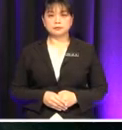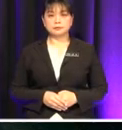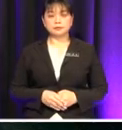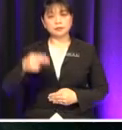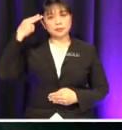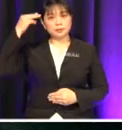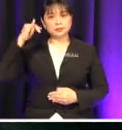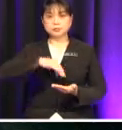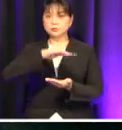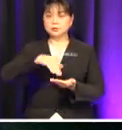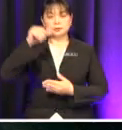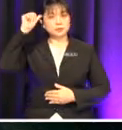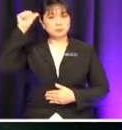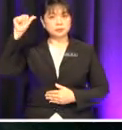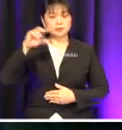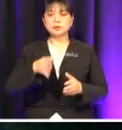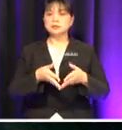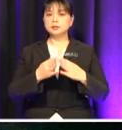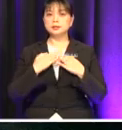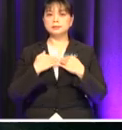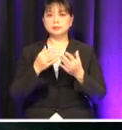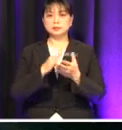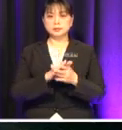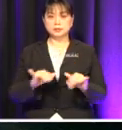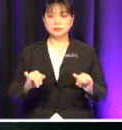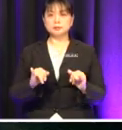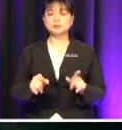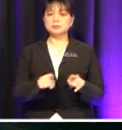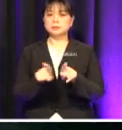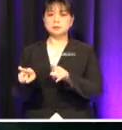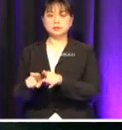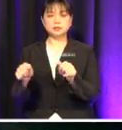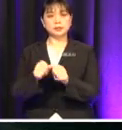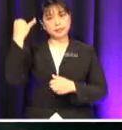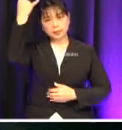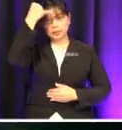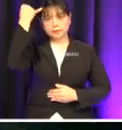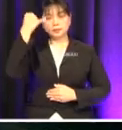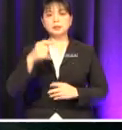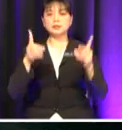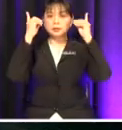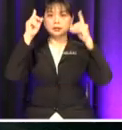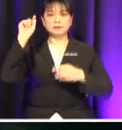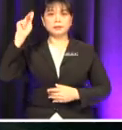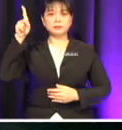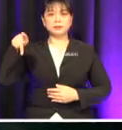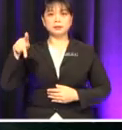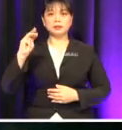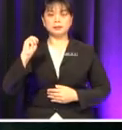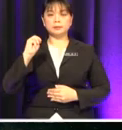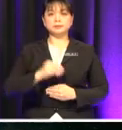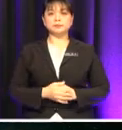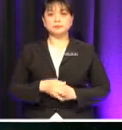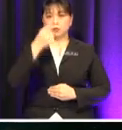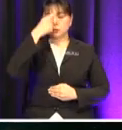Hai semua Assalamualaikum salam sejahtera bersama Si Irfan kami untuk sukses SPM 2022 juta